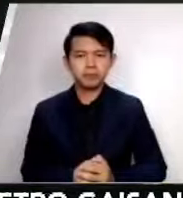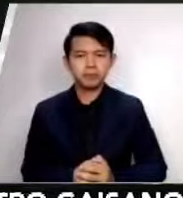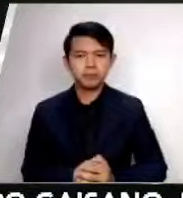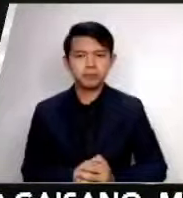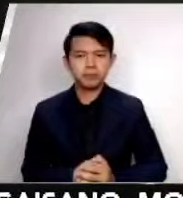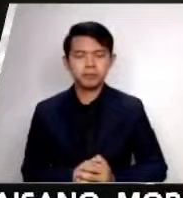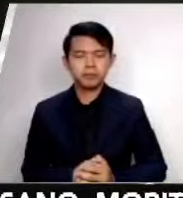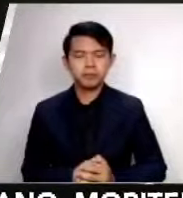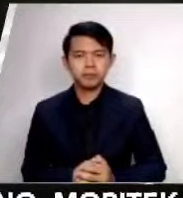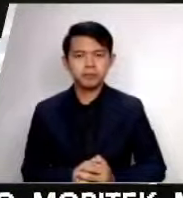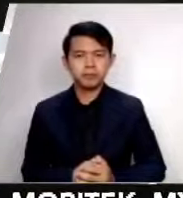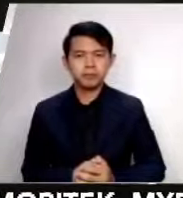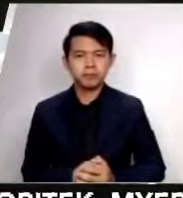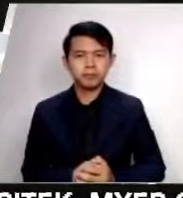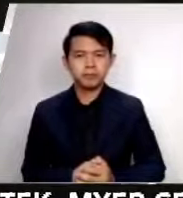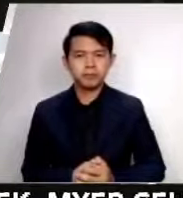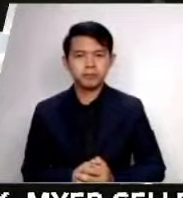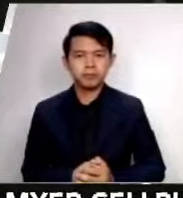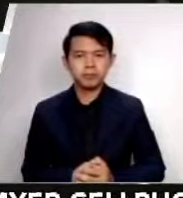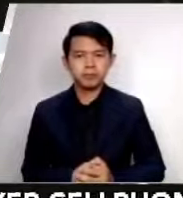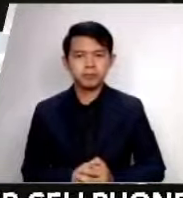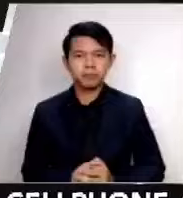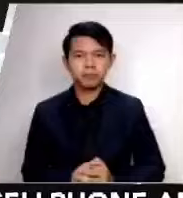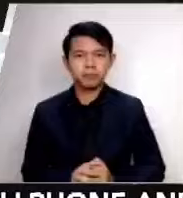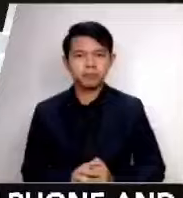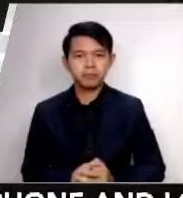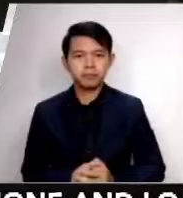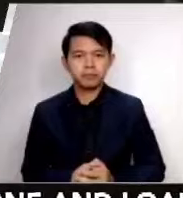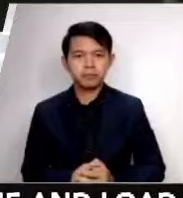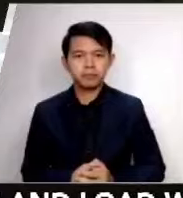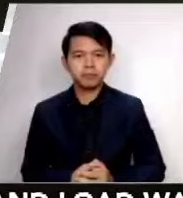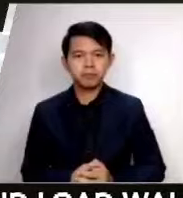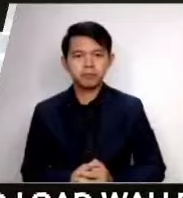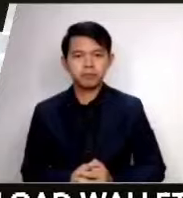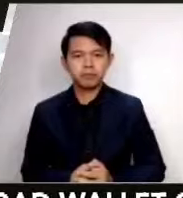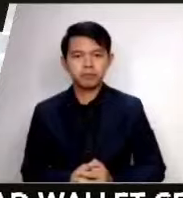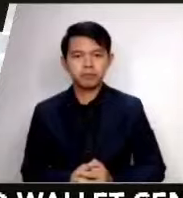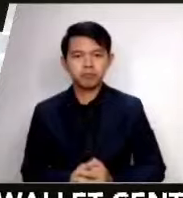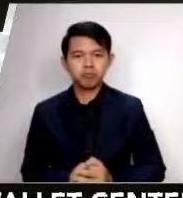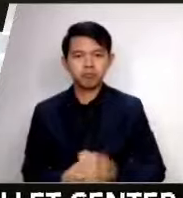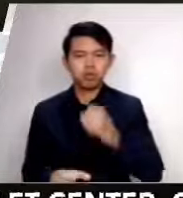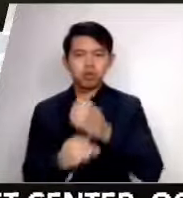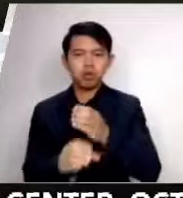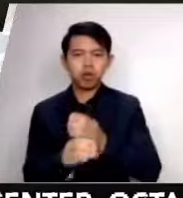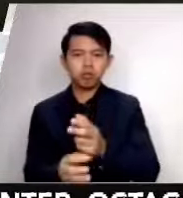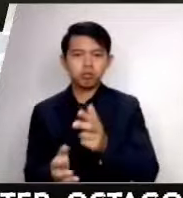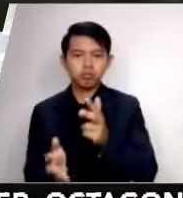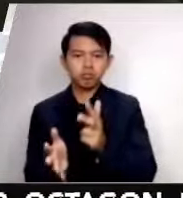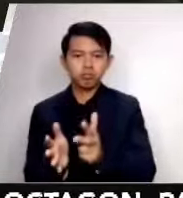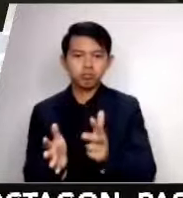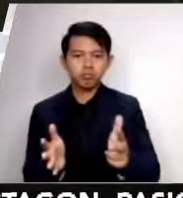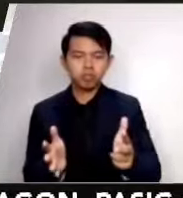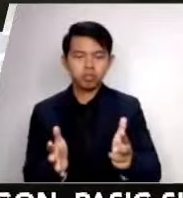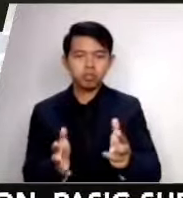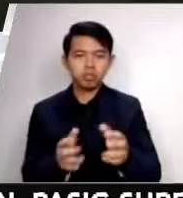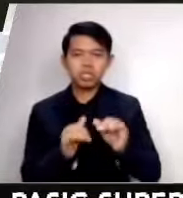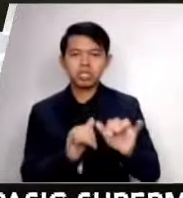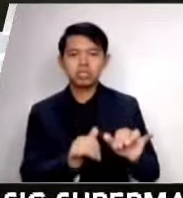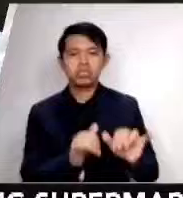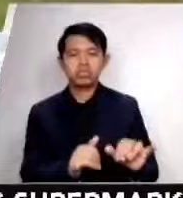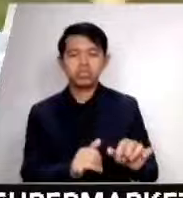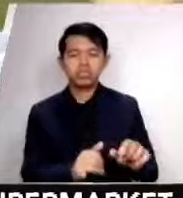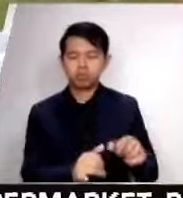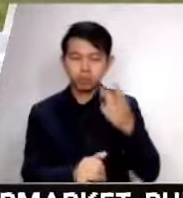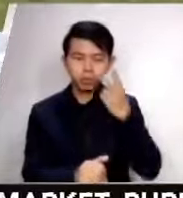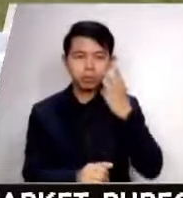Sira at nakaparada na lang sa open parking space sa Barangay San Matias sa Santo Tomas, Pampanga ang kotseng yan. Pero